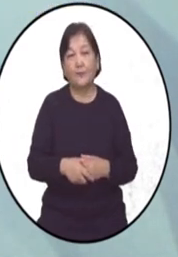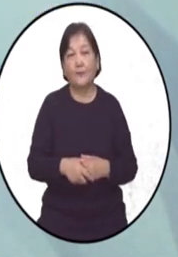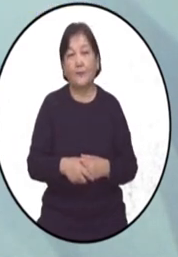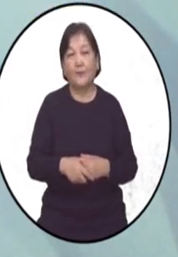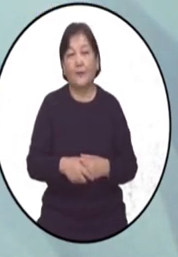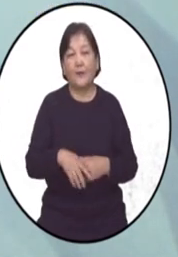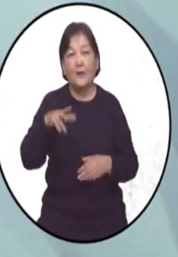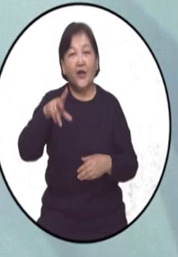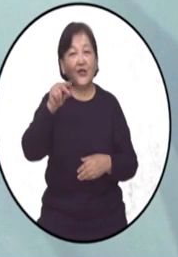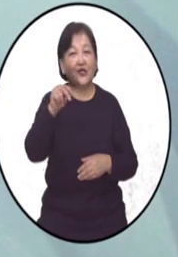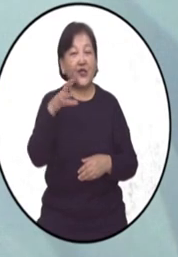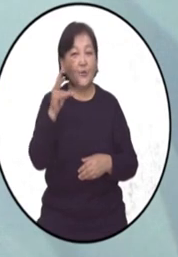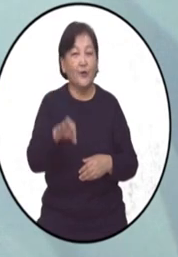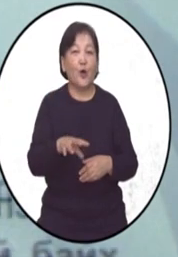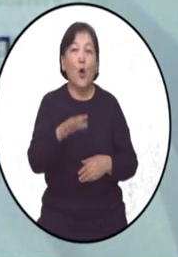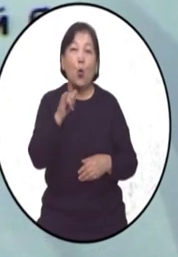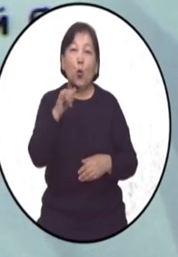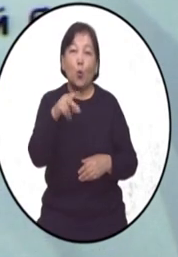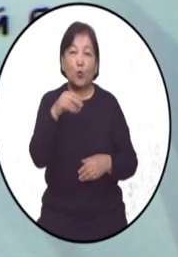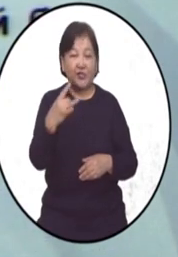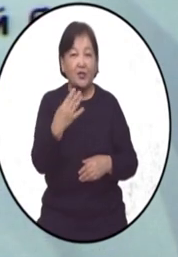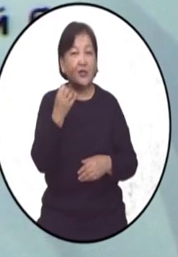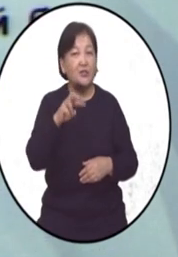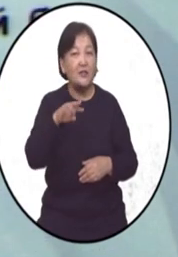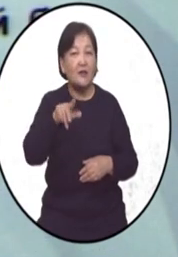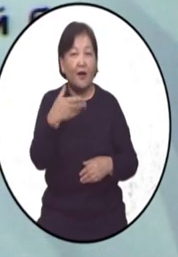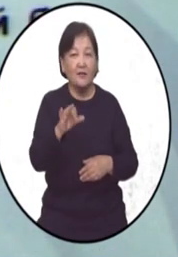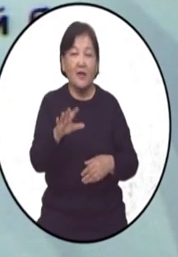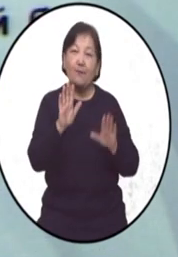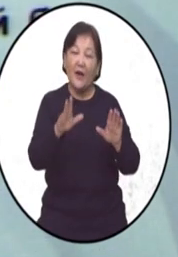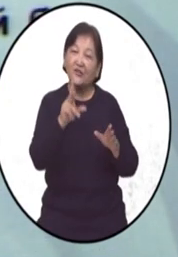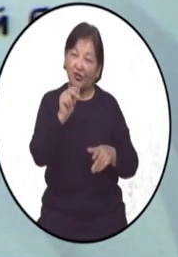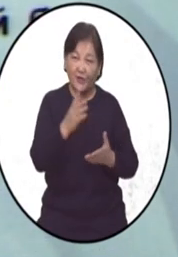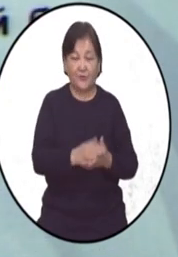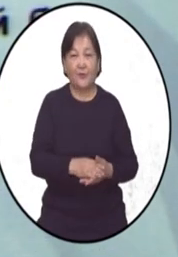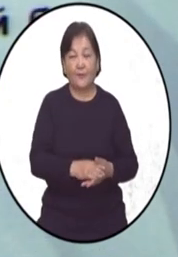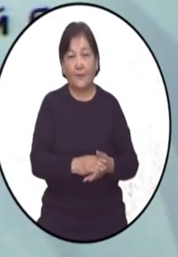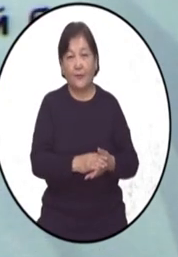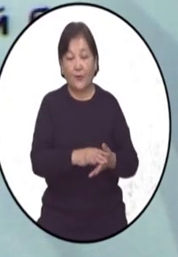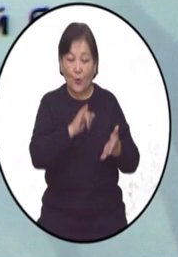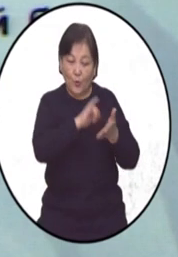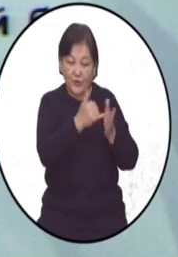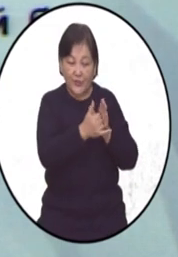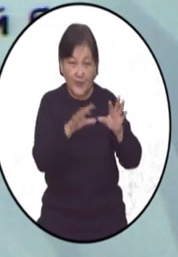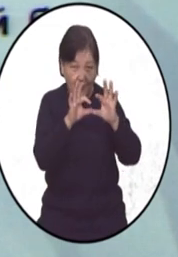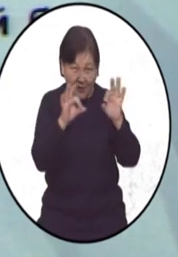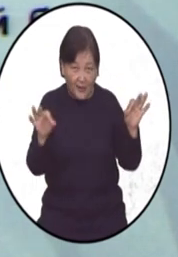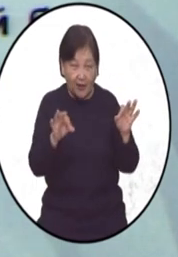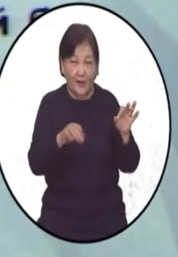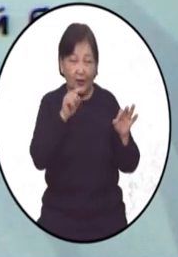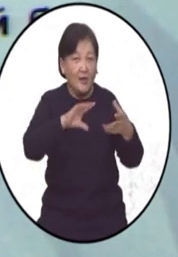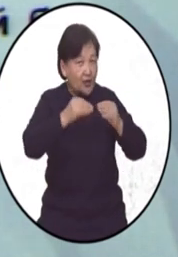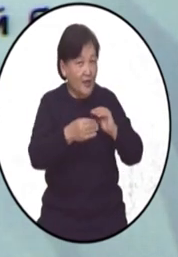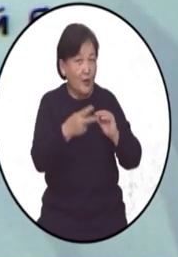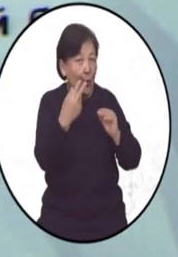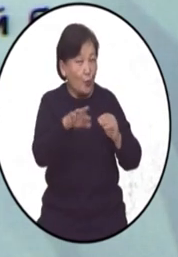За дараагийн чанар бол учир шалтгаантай байх чанар. Аливаа алгоритмын гүйцэтгэгч нь ээлжит командыг бийлүүлэх үед дараа